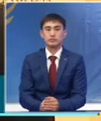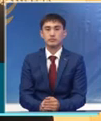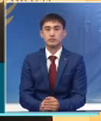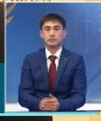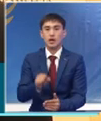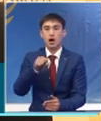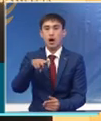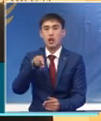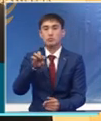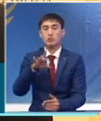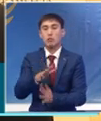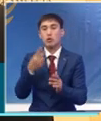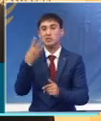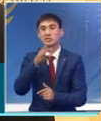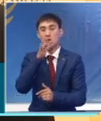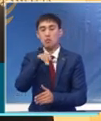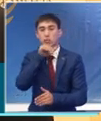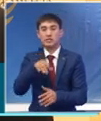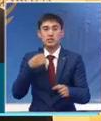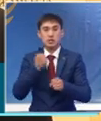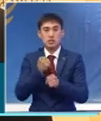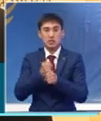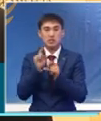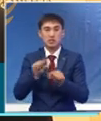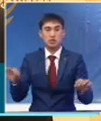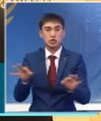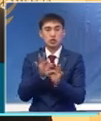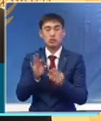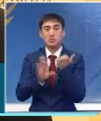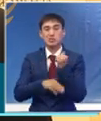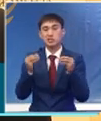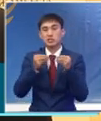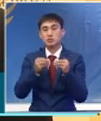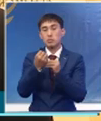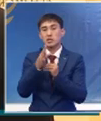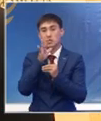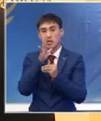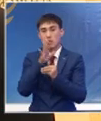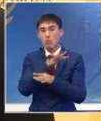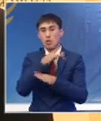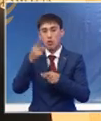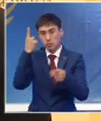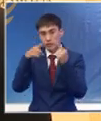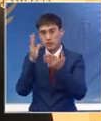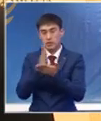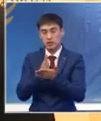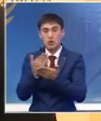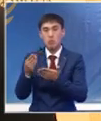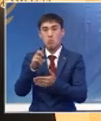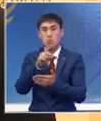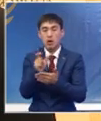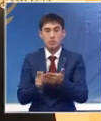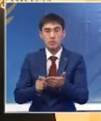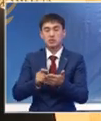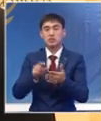Али Алпысбаев более 30 лет профессионально занимается дирижированием. За последние 10-15 лет вышло много произведений – поэмы,